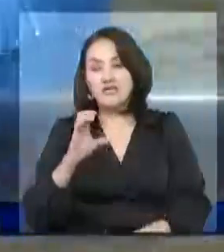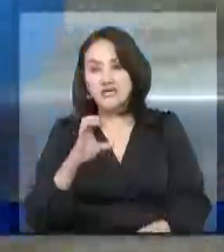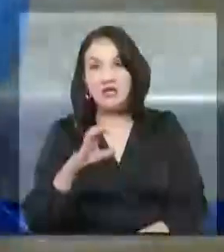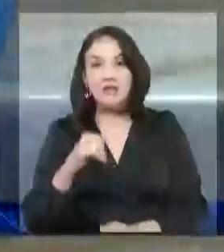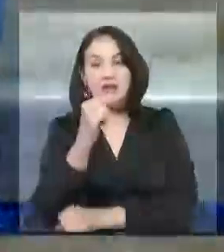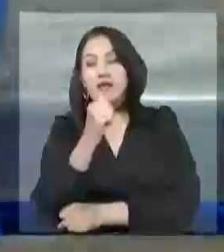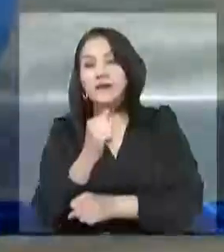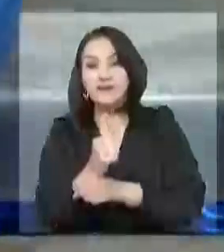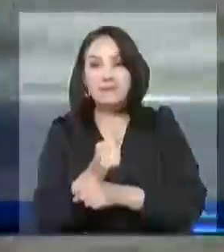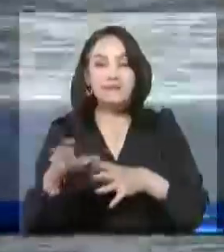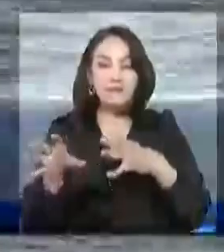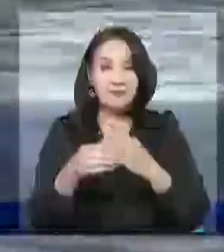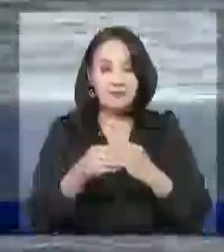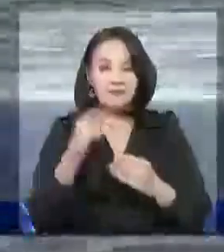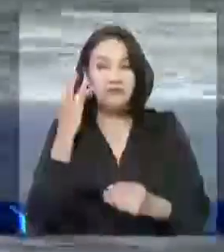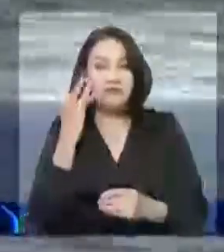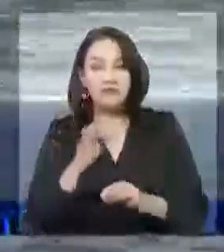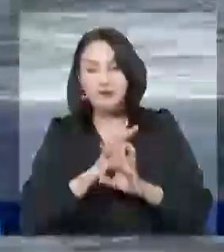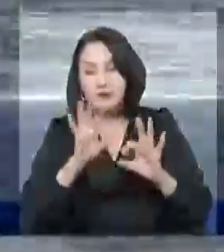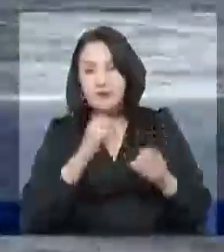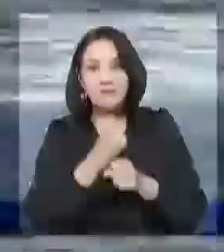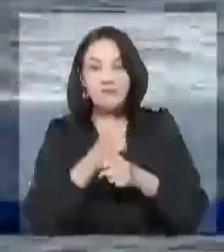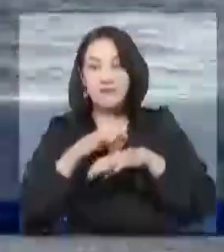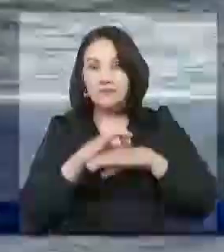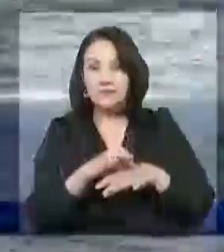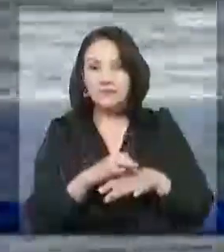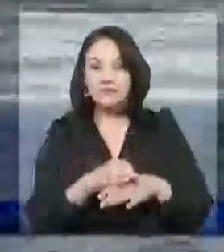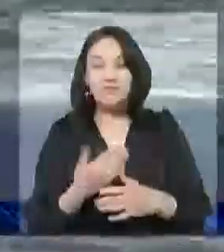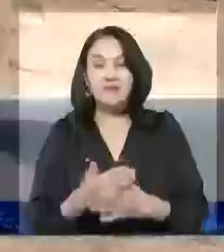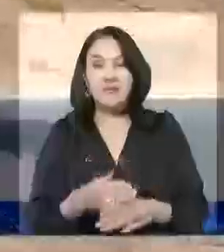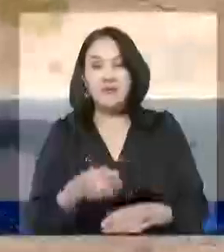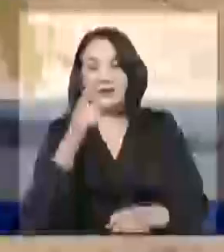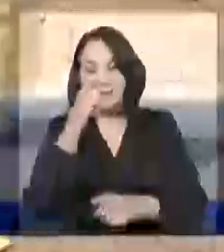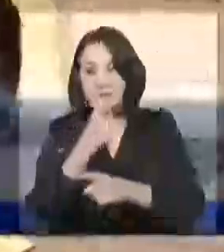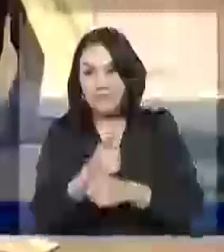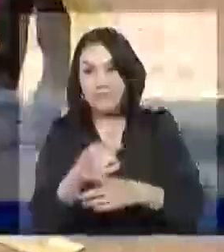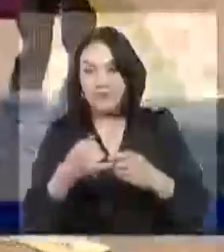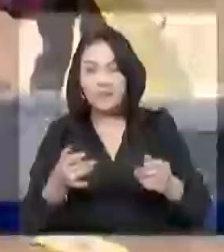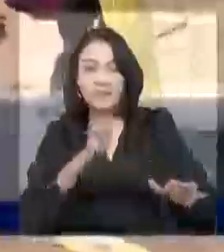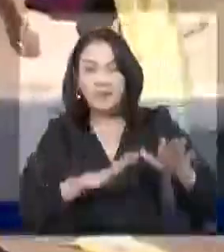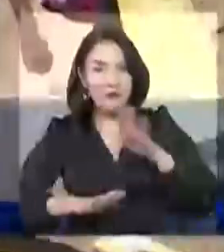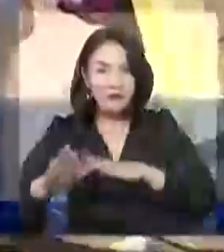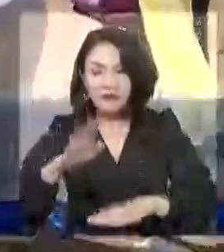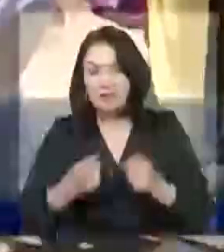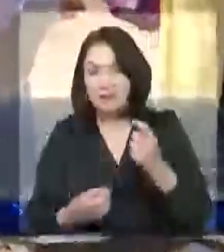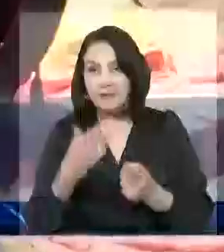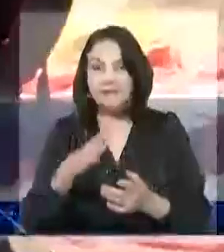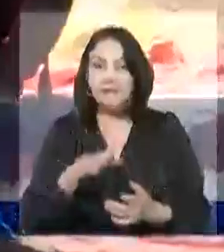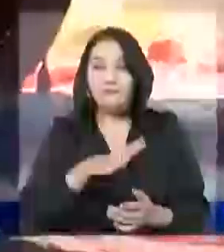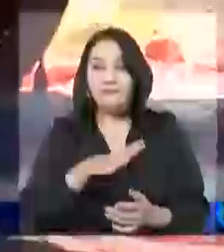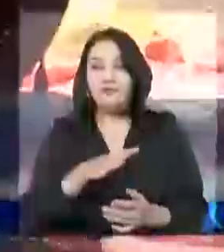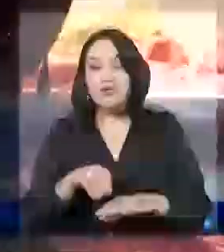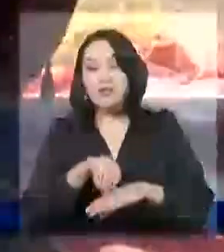жағдайлар қызметкерлері бірлесіп үнемі түсіндіру жұмыстарын жүргізіп жүр. Ал тыйым салынған жерлерде шомылу деректері анықталған